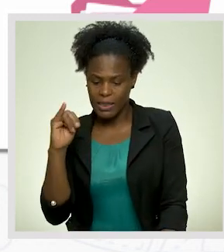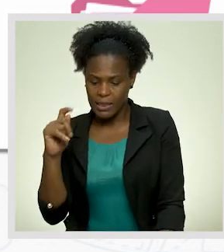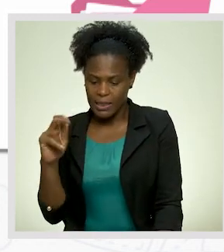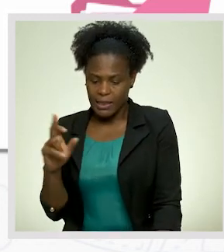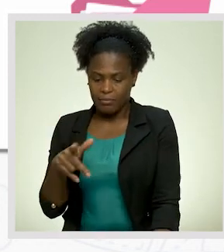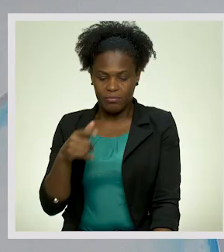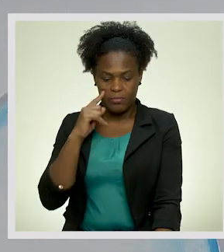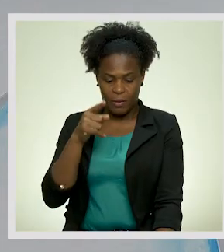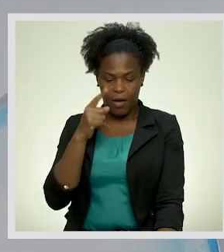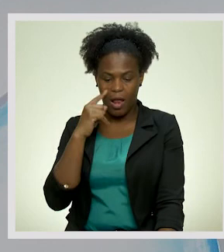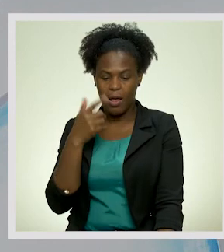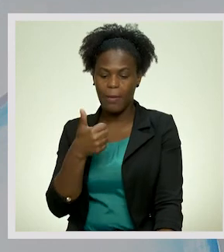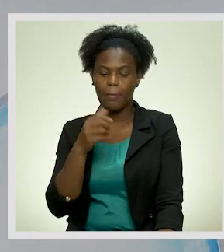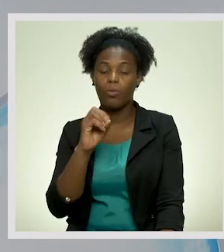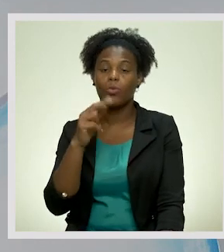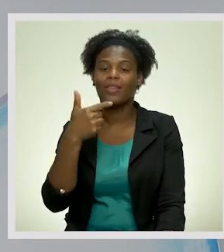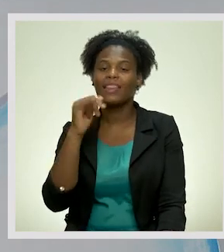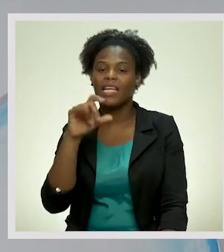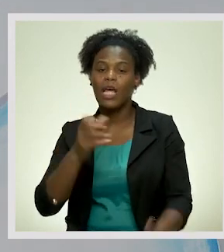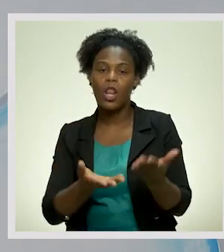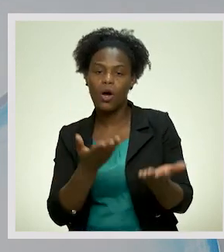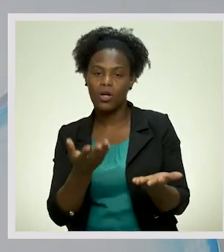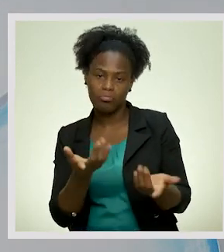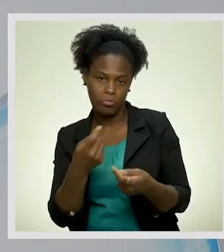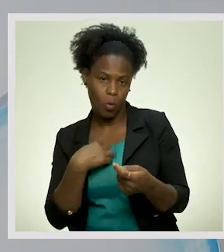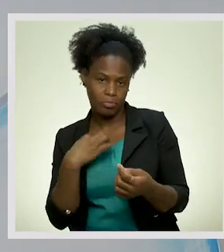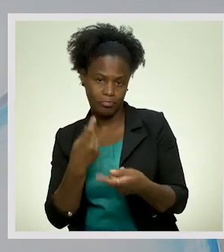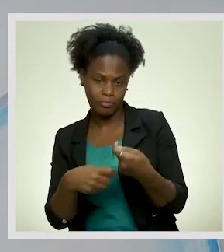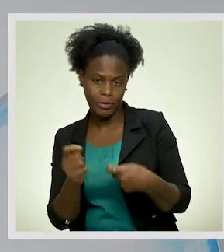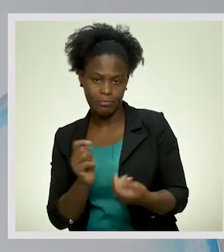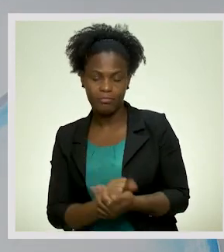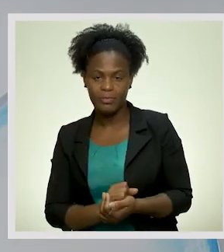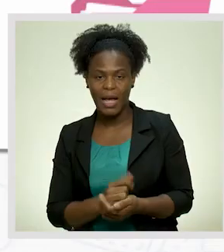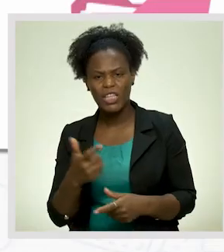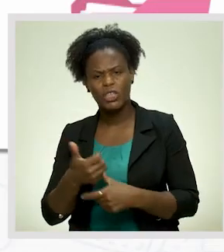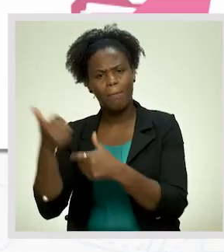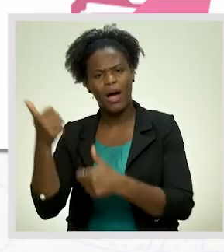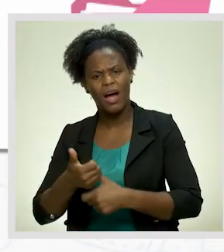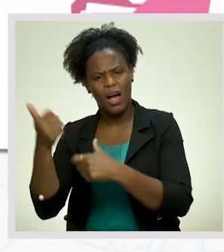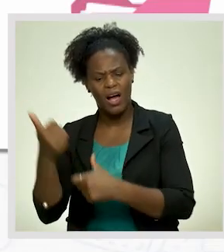tout le monde connaît boutique. Champagne aussi. Baguette.